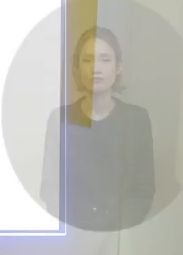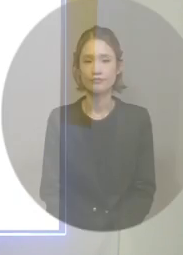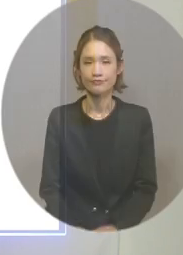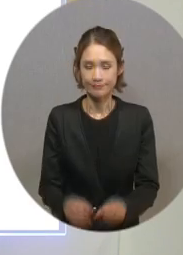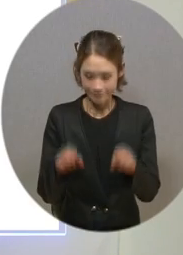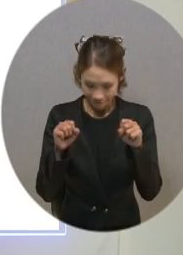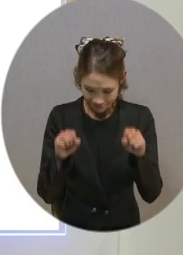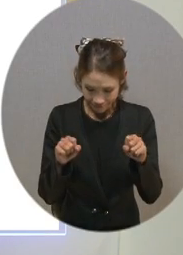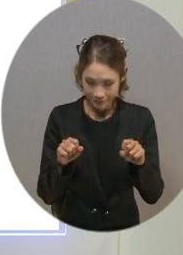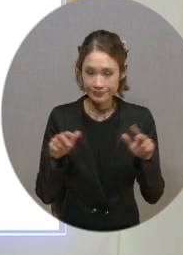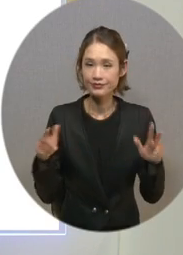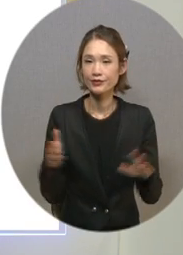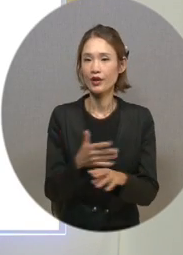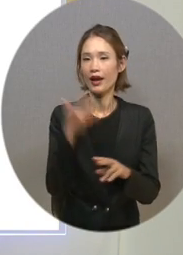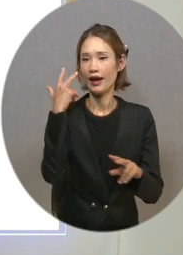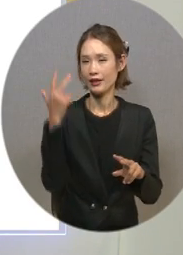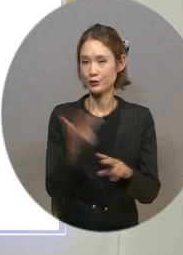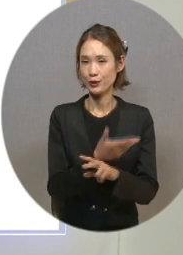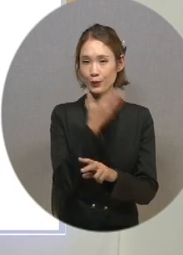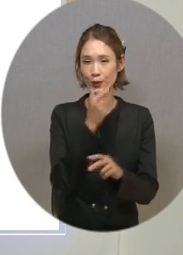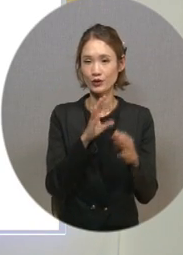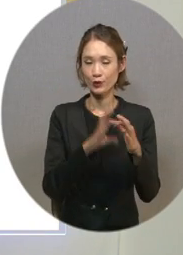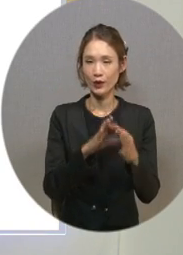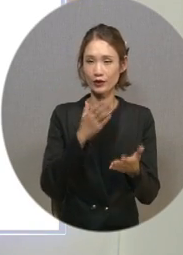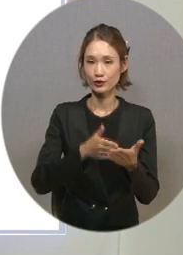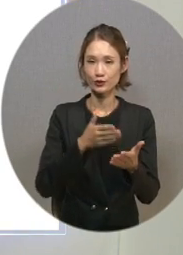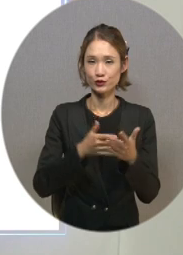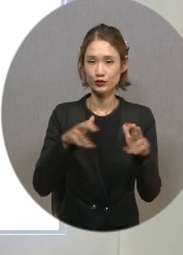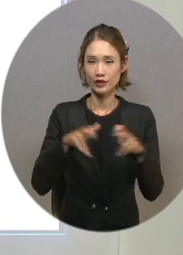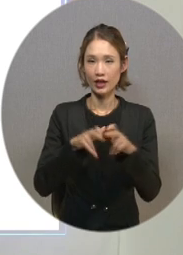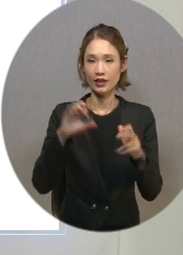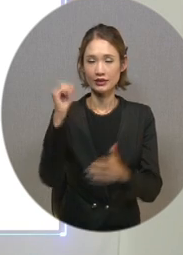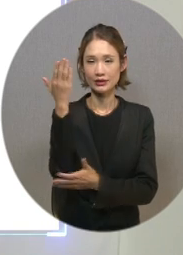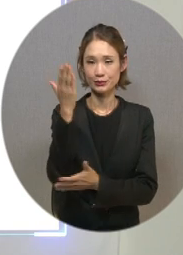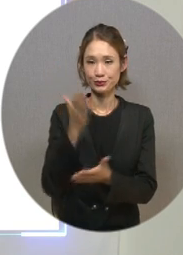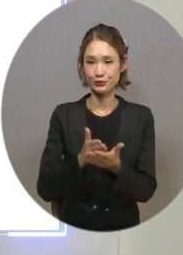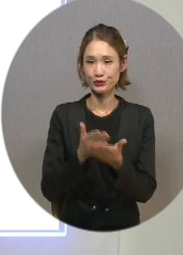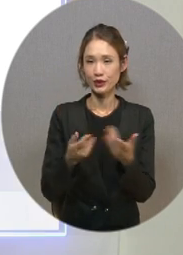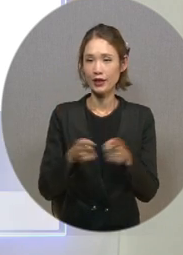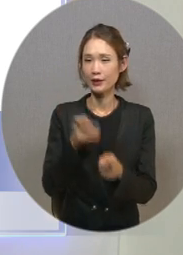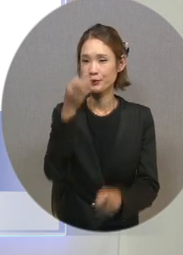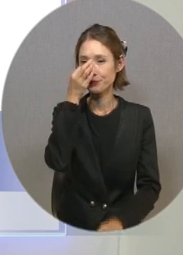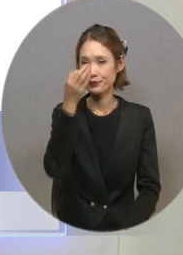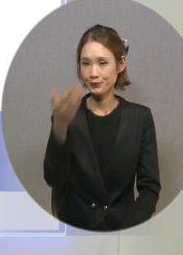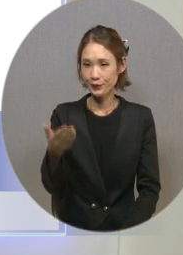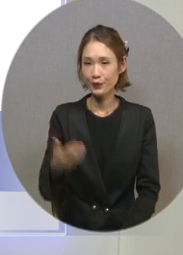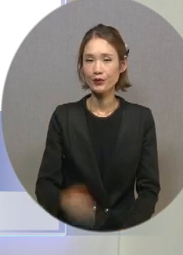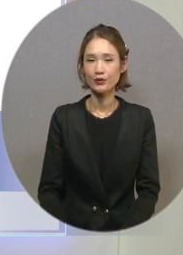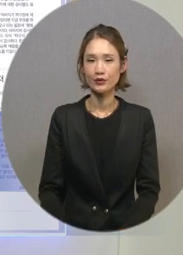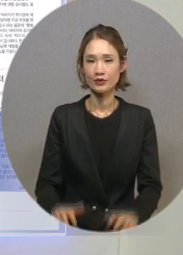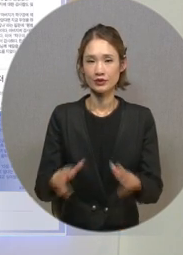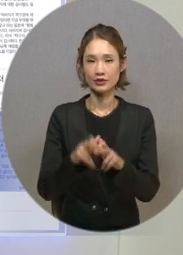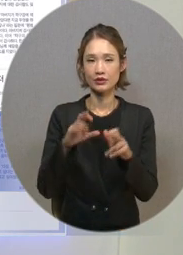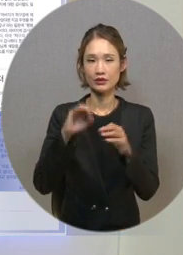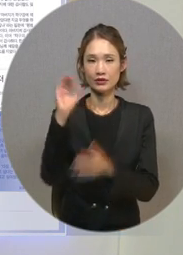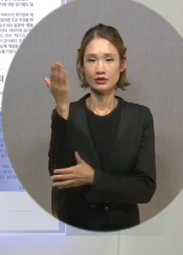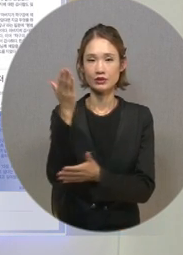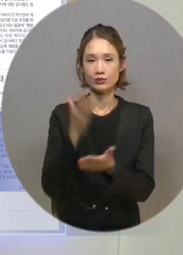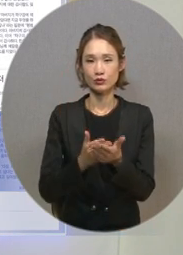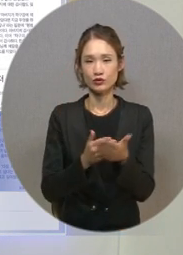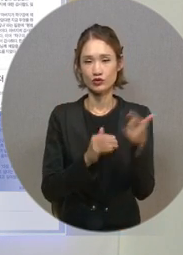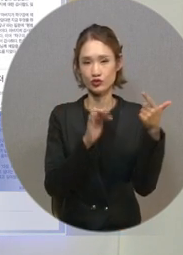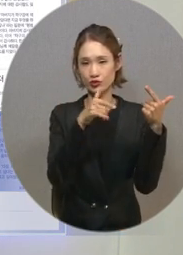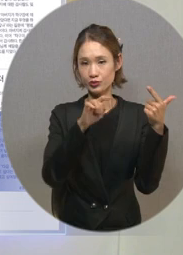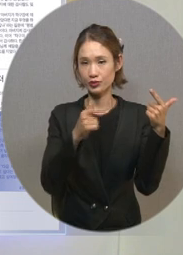안녕하세요 지금부터 한주간의 복직의 소식을 장애인 신문과 함께 만나봅니다 아 먼저 장애인 신문 6면으로